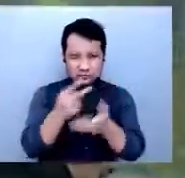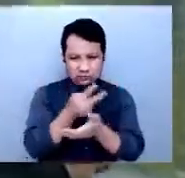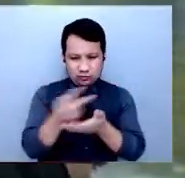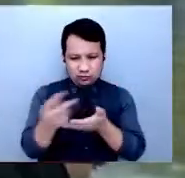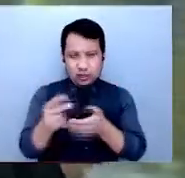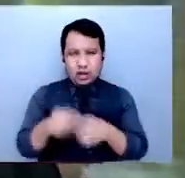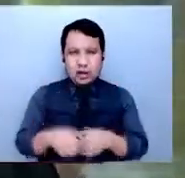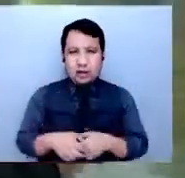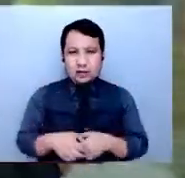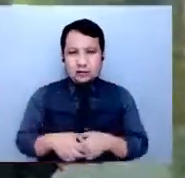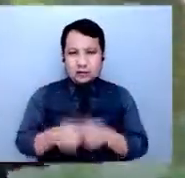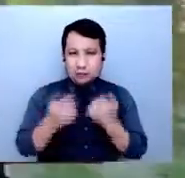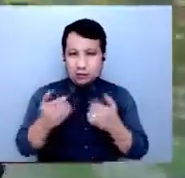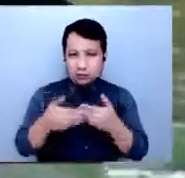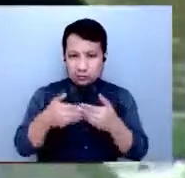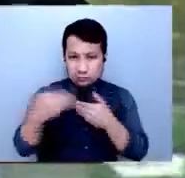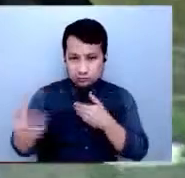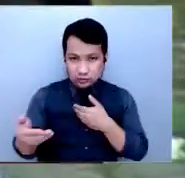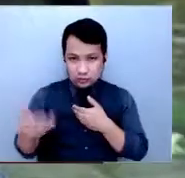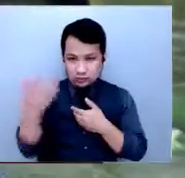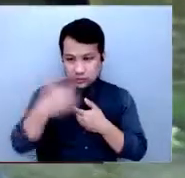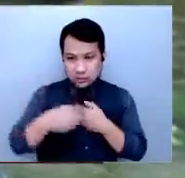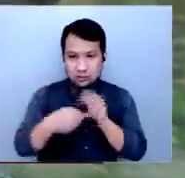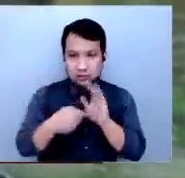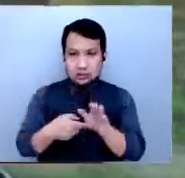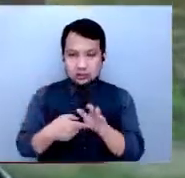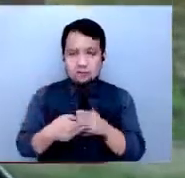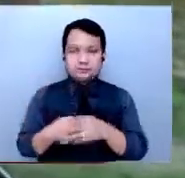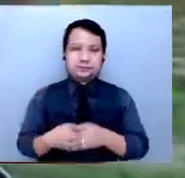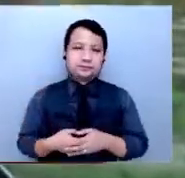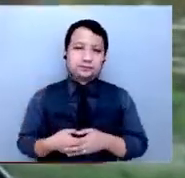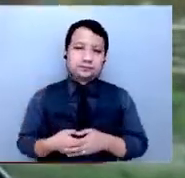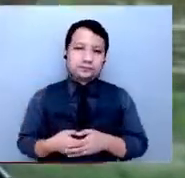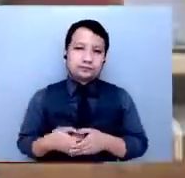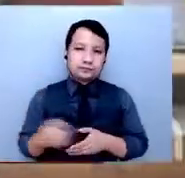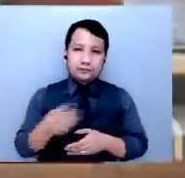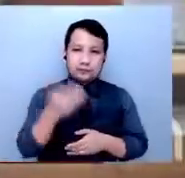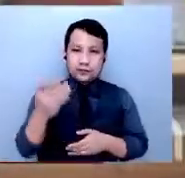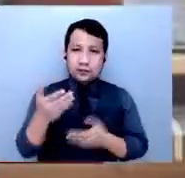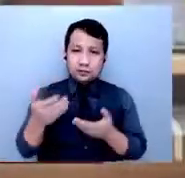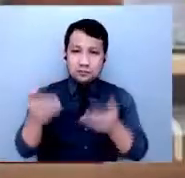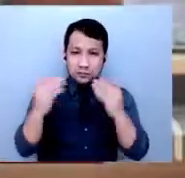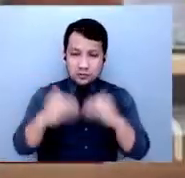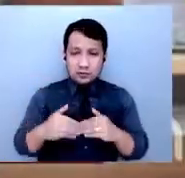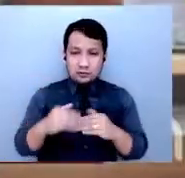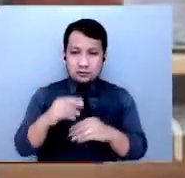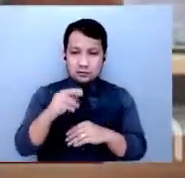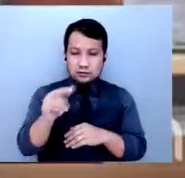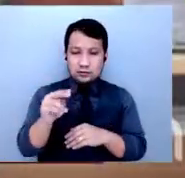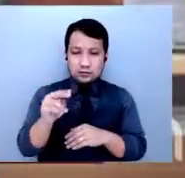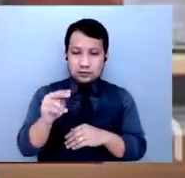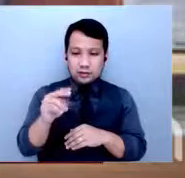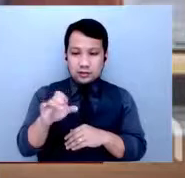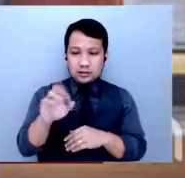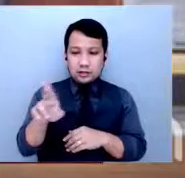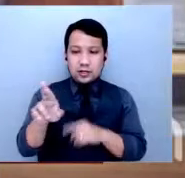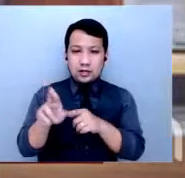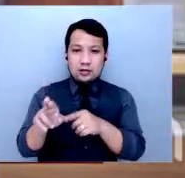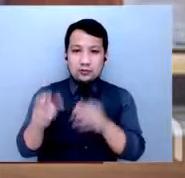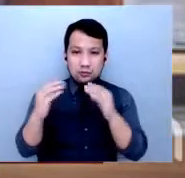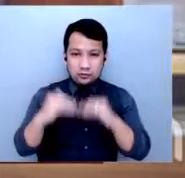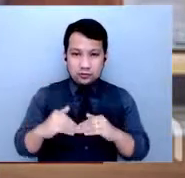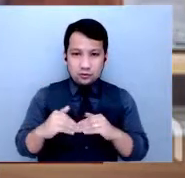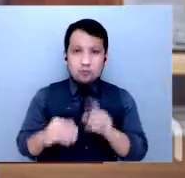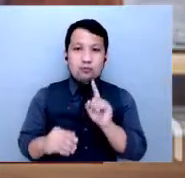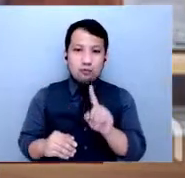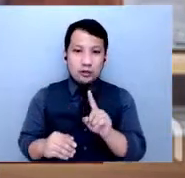kung magtutuloy-tuloy ang magandang numero, it is not impossible for the National Capital Region to be de-escalated to alert